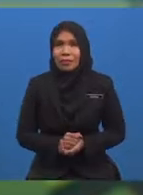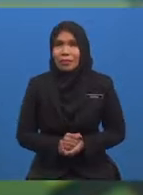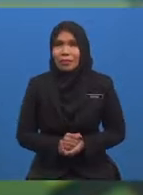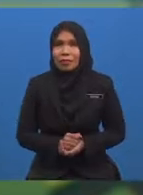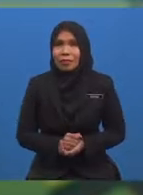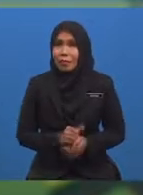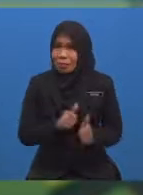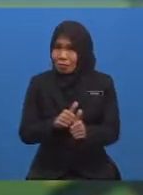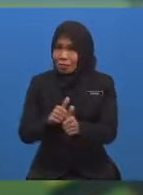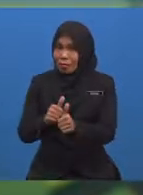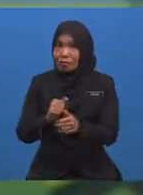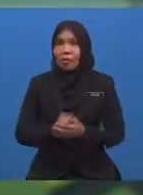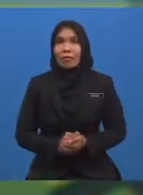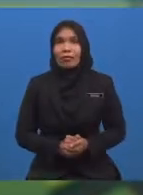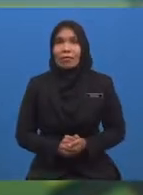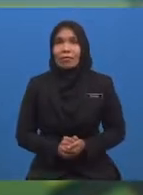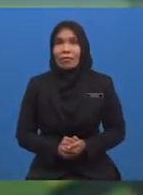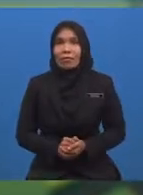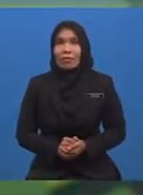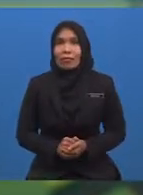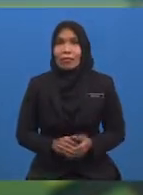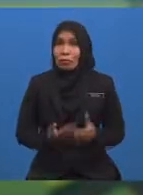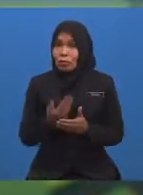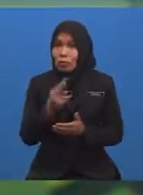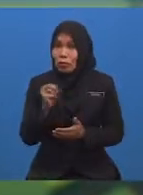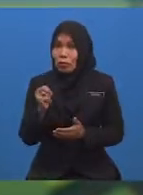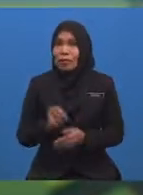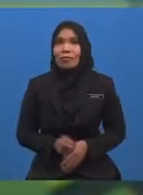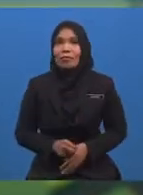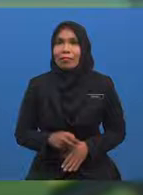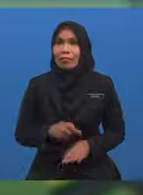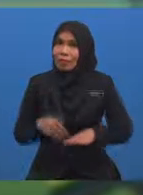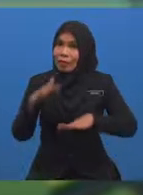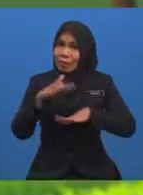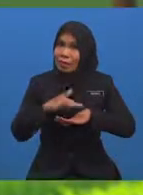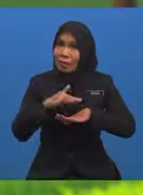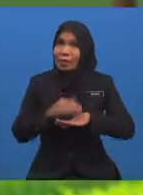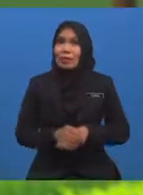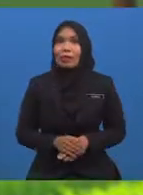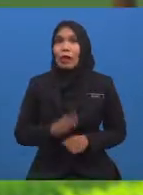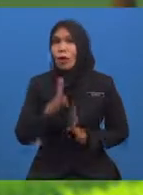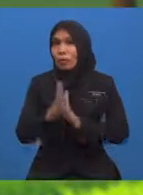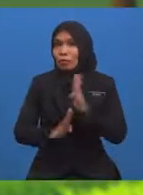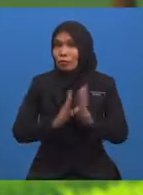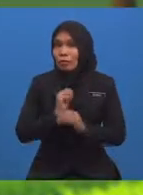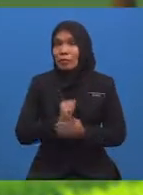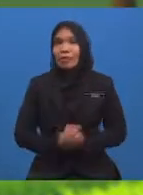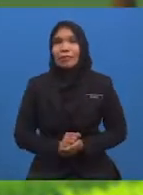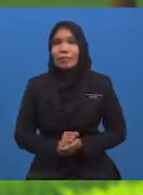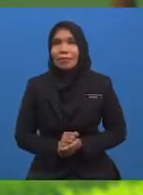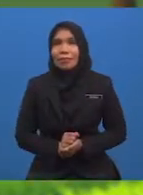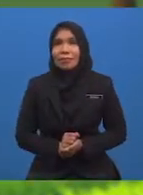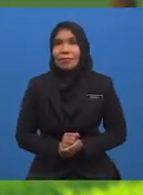urutan pembesaran tumbuh-tumbuhan di atas muka bumi ini. Macam mana